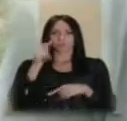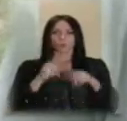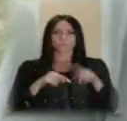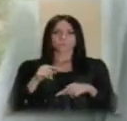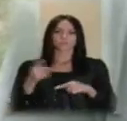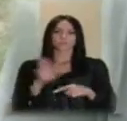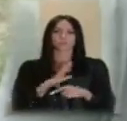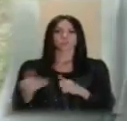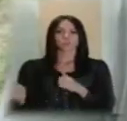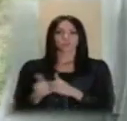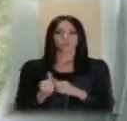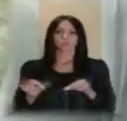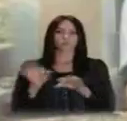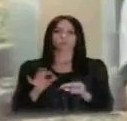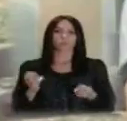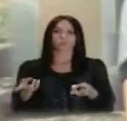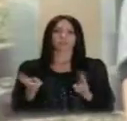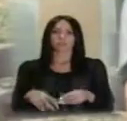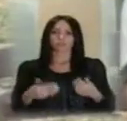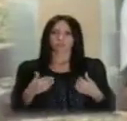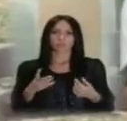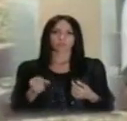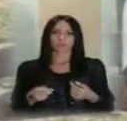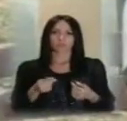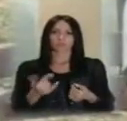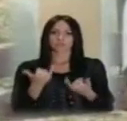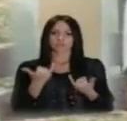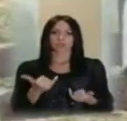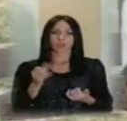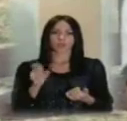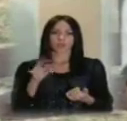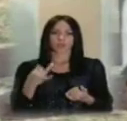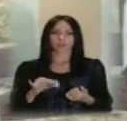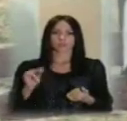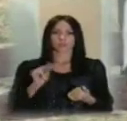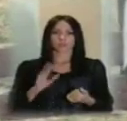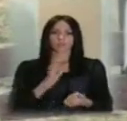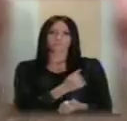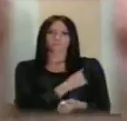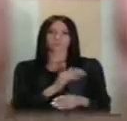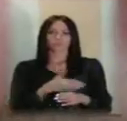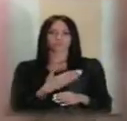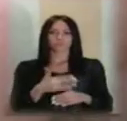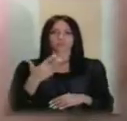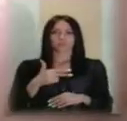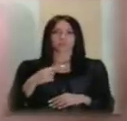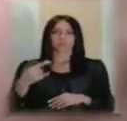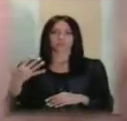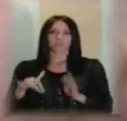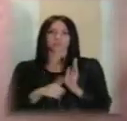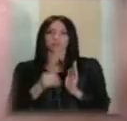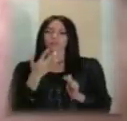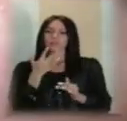поруч, ніколи не залишали мене на хвилину. Зараз Андрій працює у військовій частині 3056 Національної гвардії